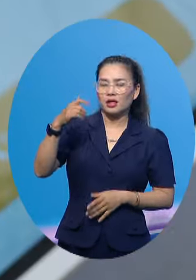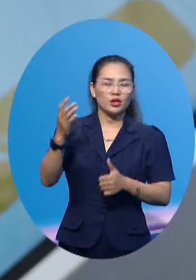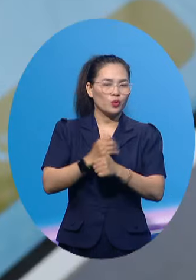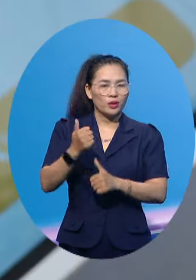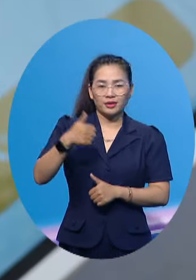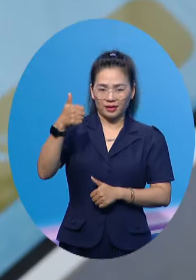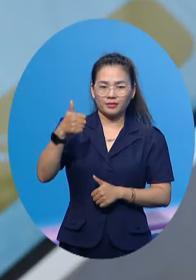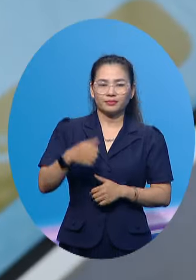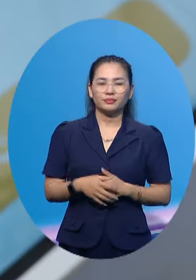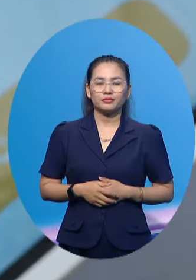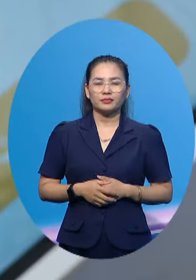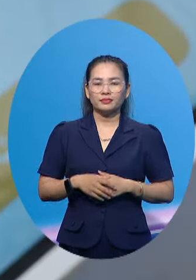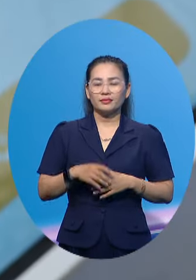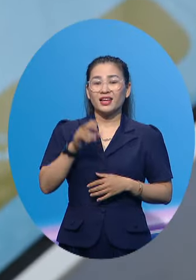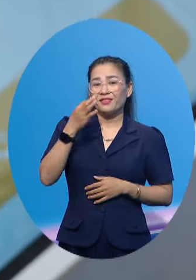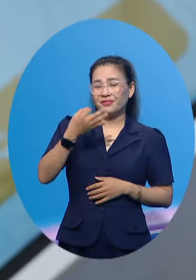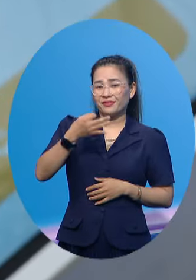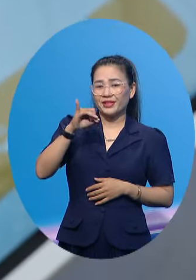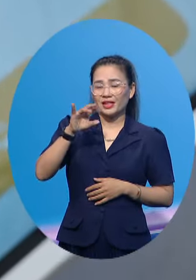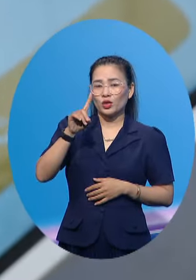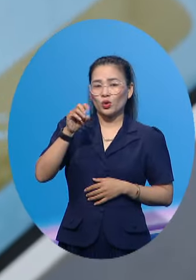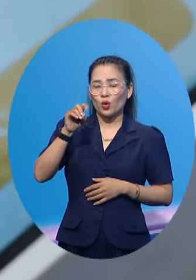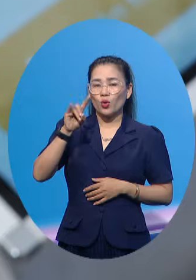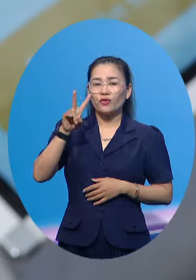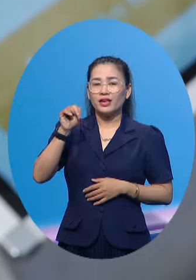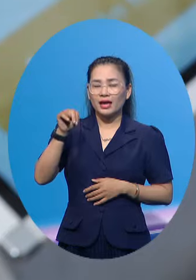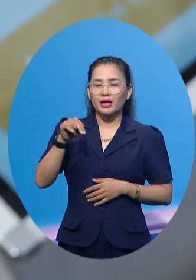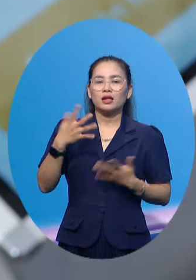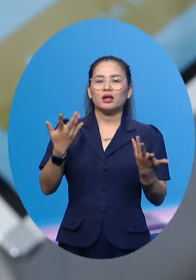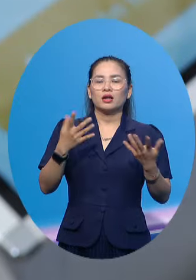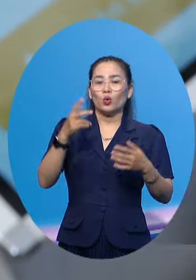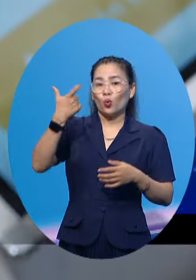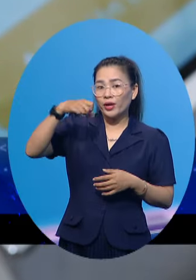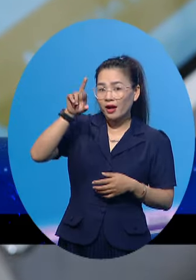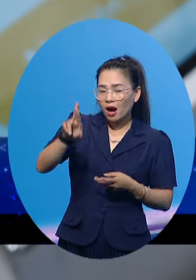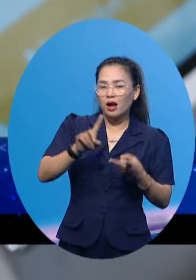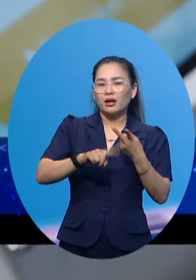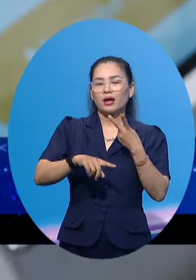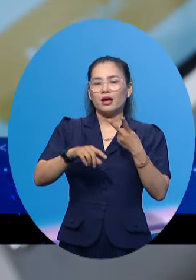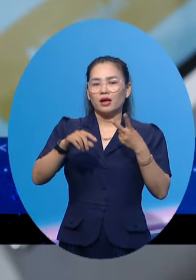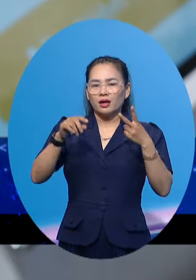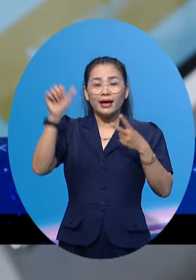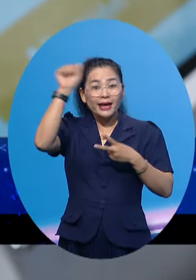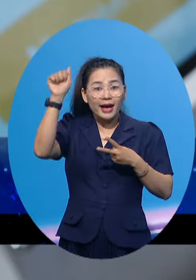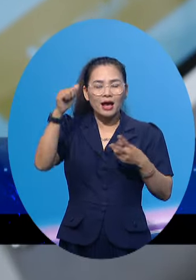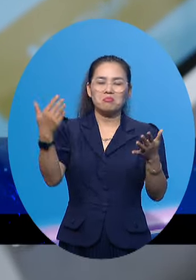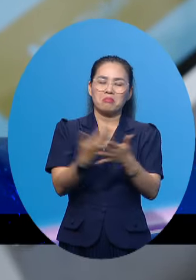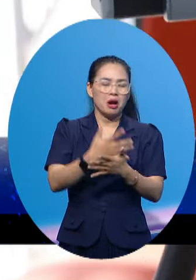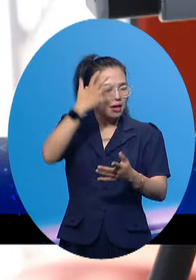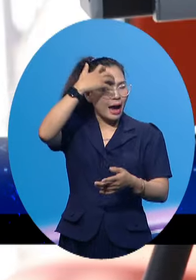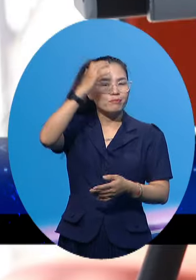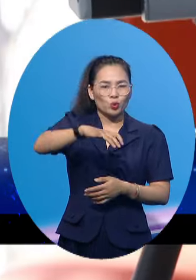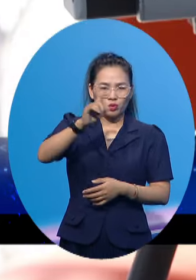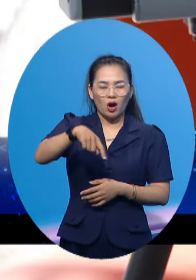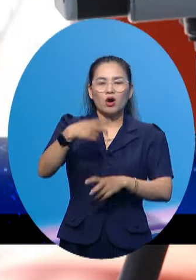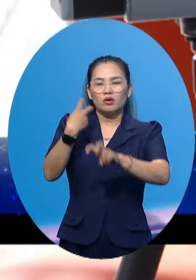nhất. FidoVN đồng thời mang đến các giải pháp VR và AI tiên tiến, đáp ứng nhu cầu số hóa ngày càng cao của các ngành